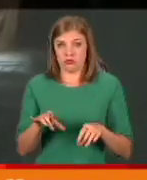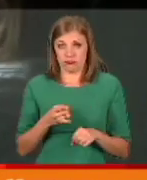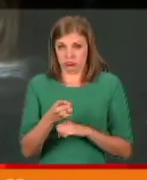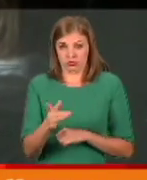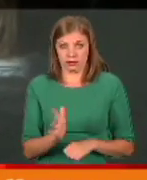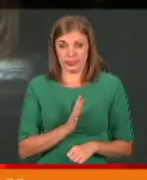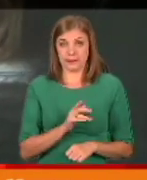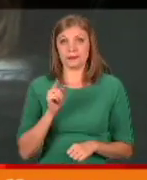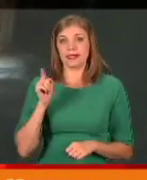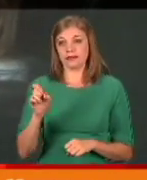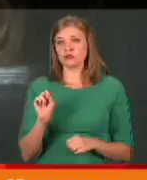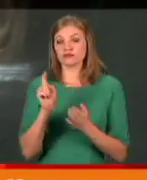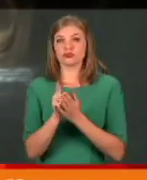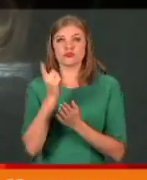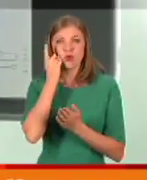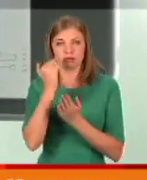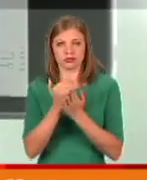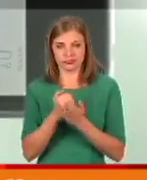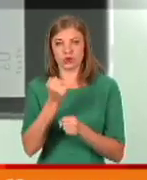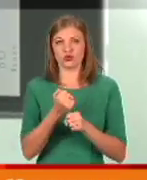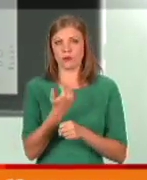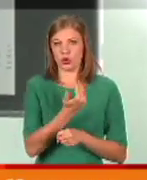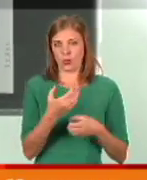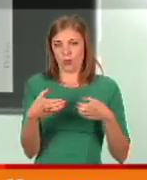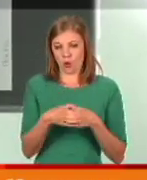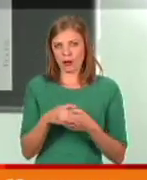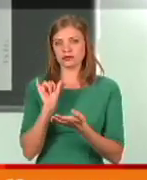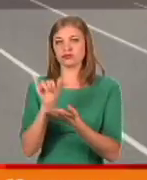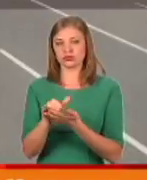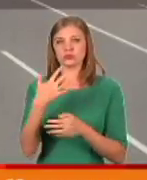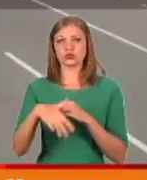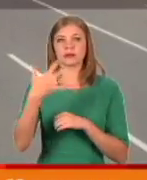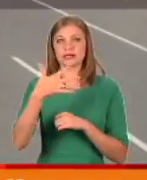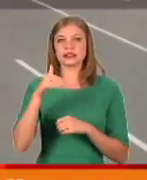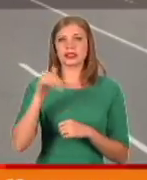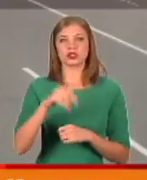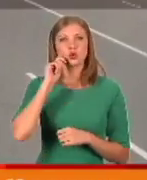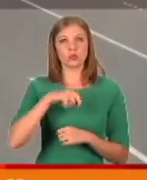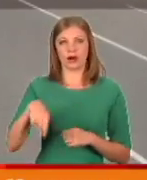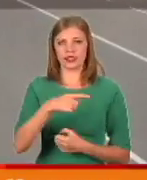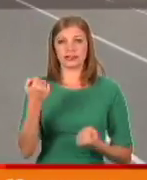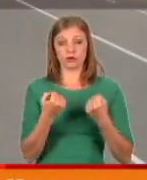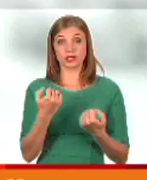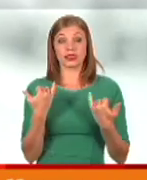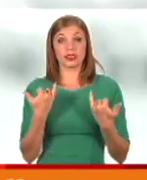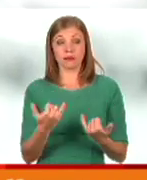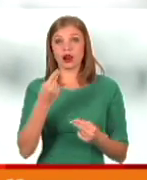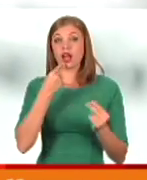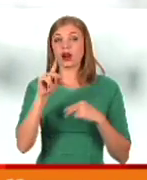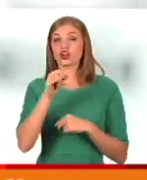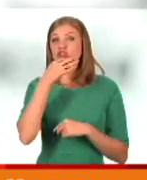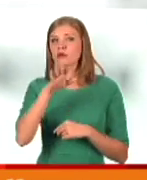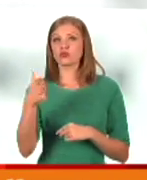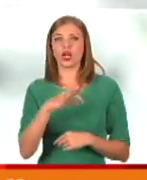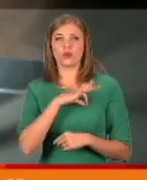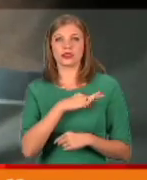проїдеш. Роман вмикає додаток на телефоні, розроблений його командою. Його встановили вже 50 тисяч українських водіїв. І тепер краще за